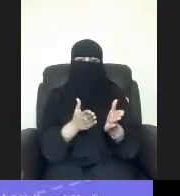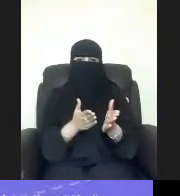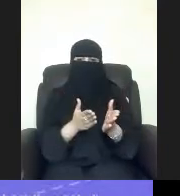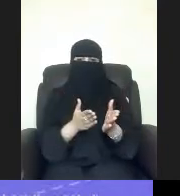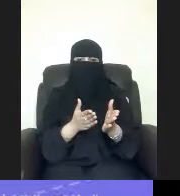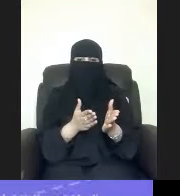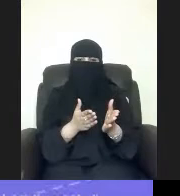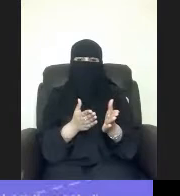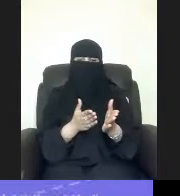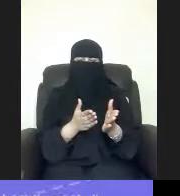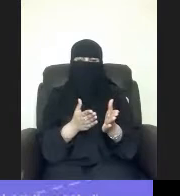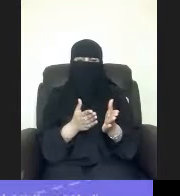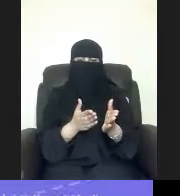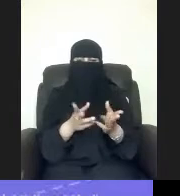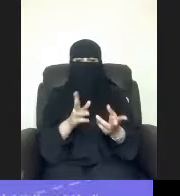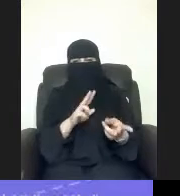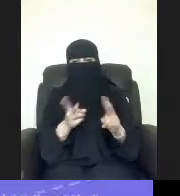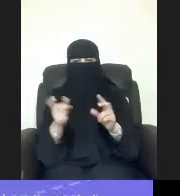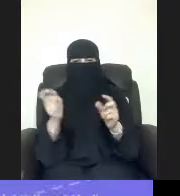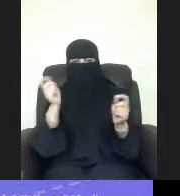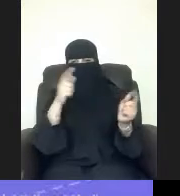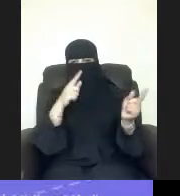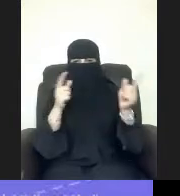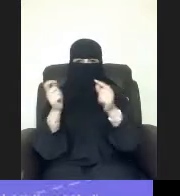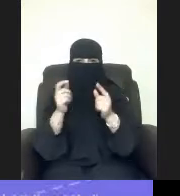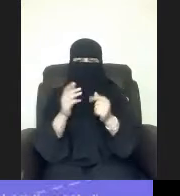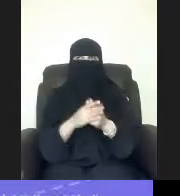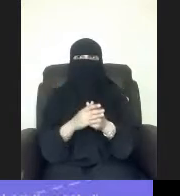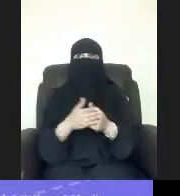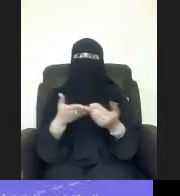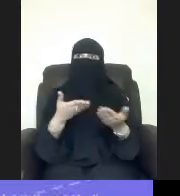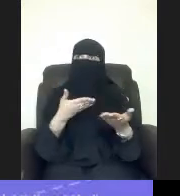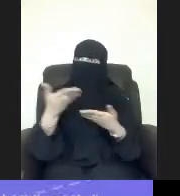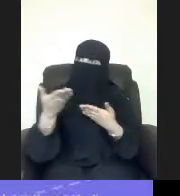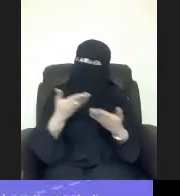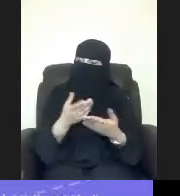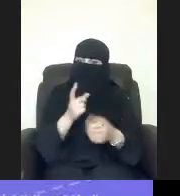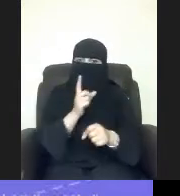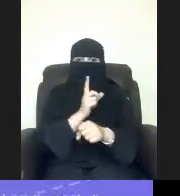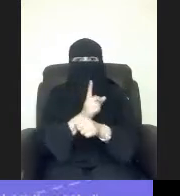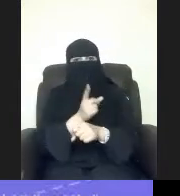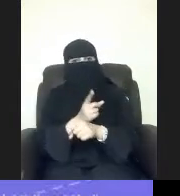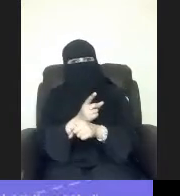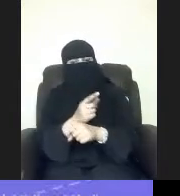هنا عندي يمكن شوي، لأن أصبح تقبل أعضاء التدريس والطلبة